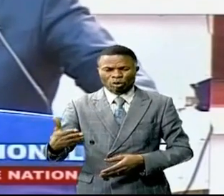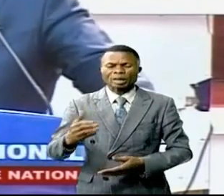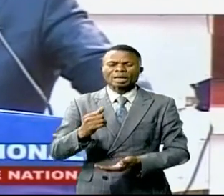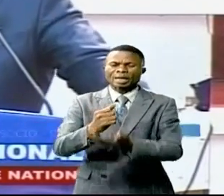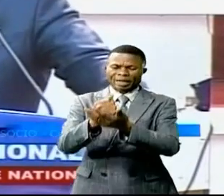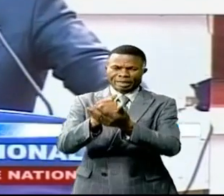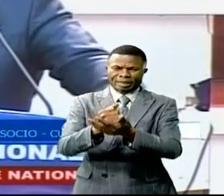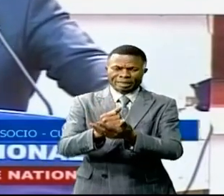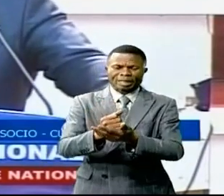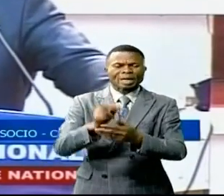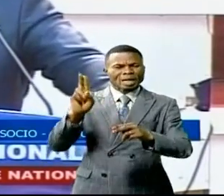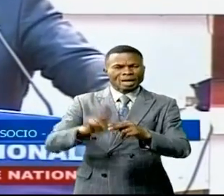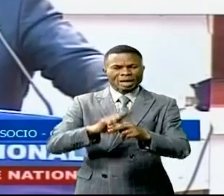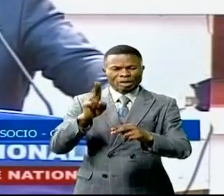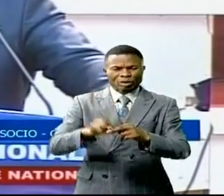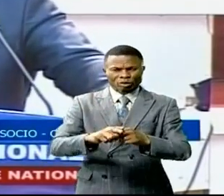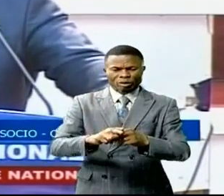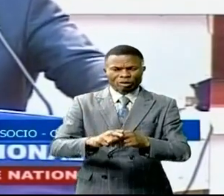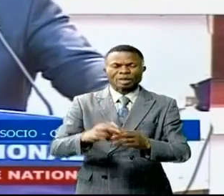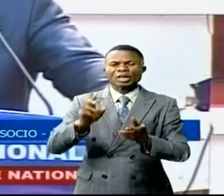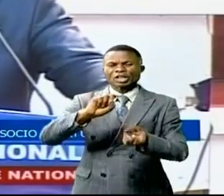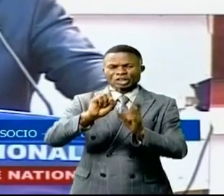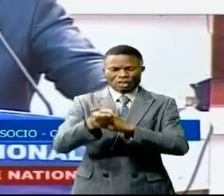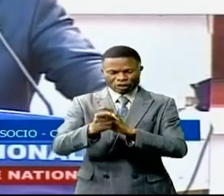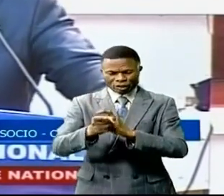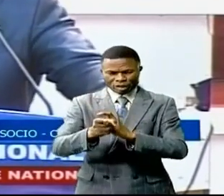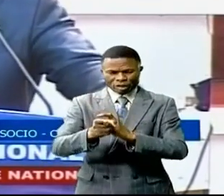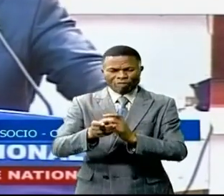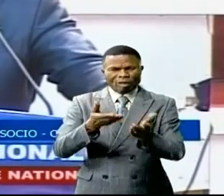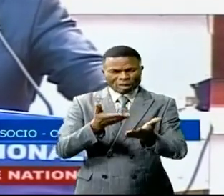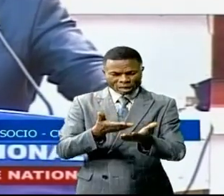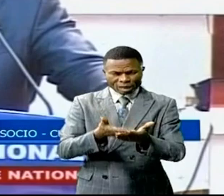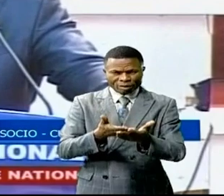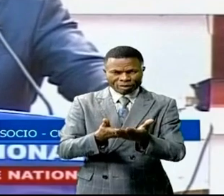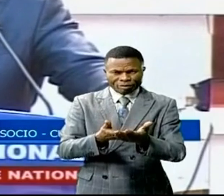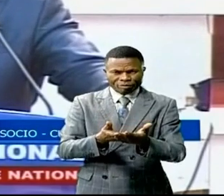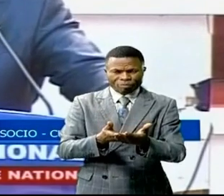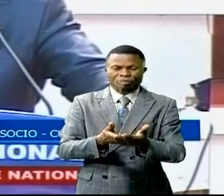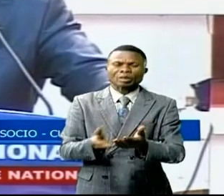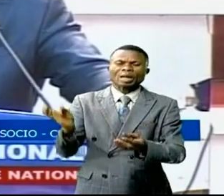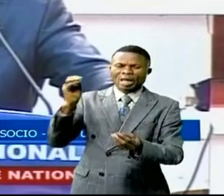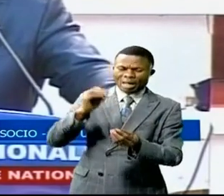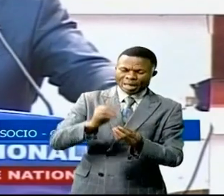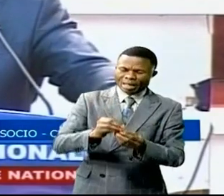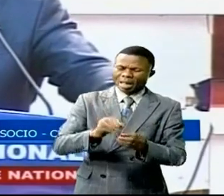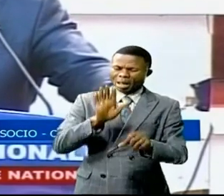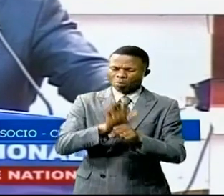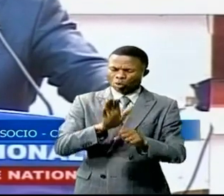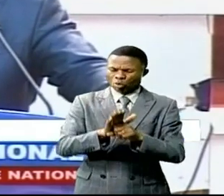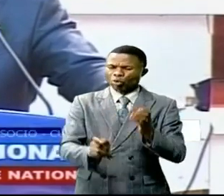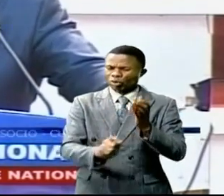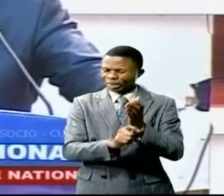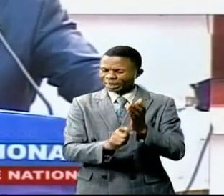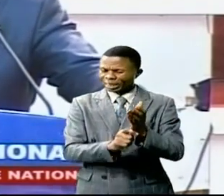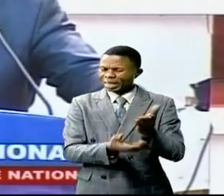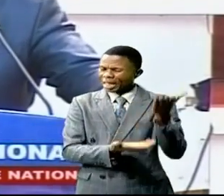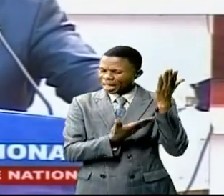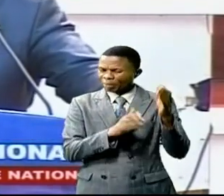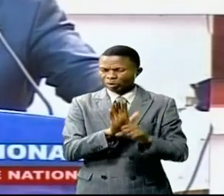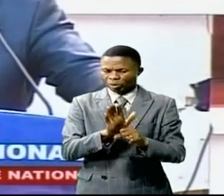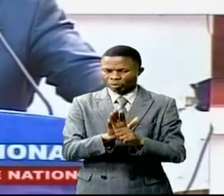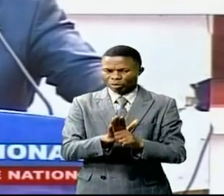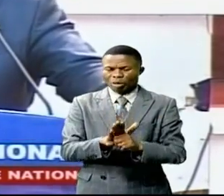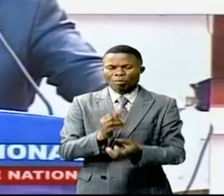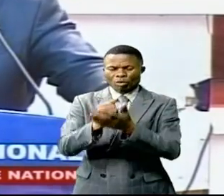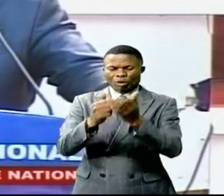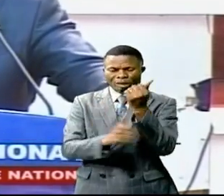faciliter l'application de cette réforme qui, du reste, est complexe et trop technique. Et pour faciliter la